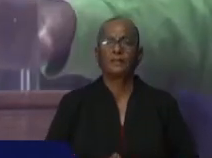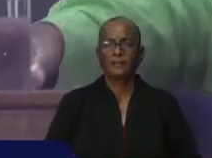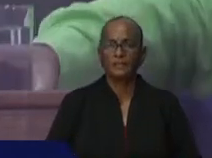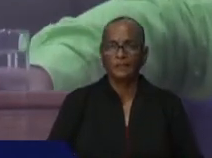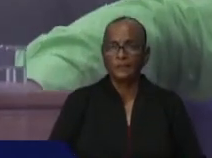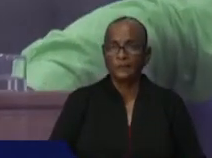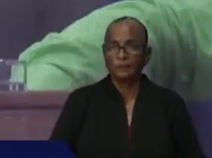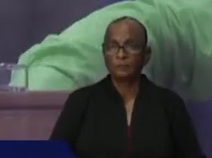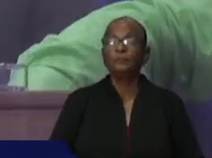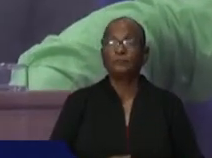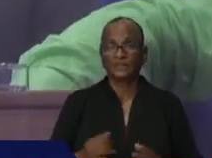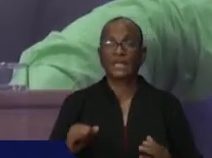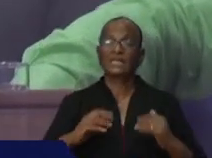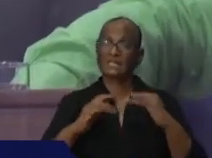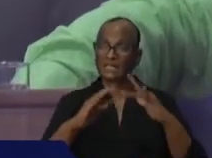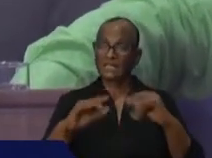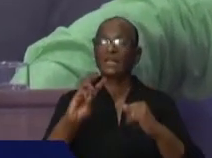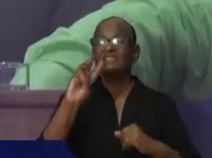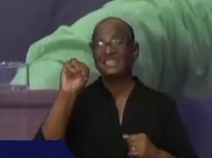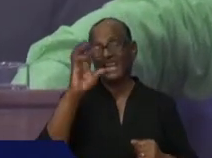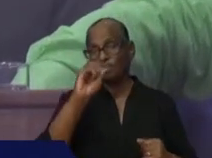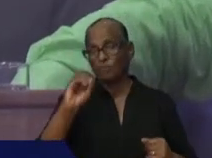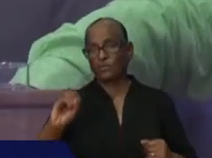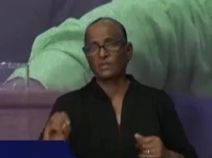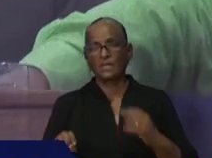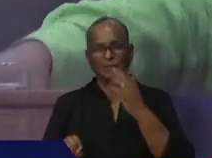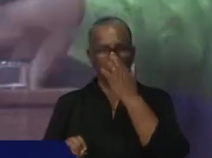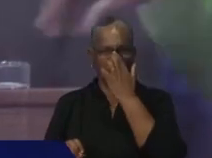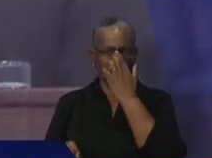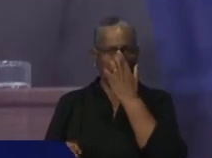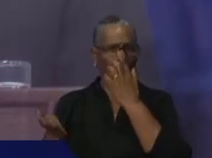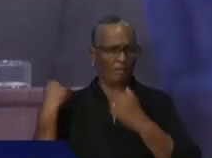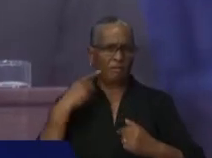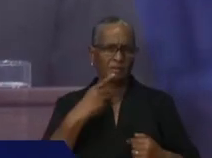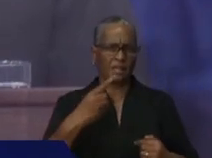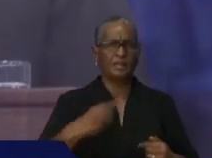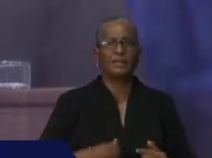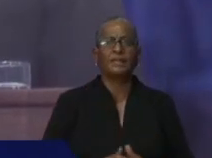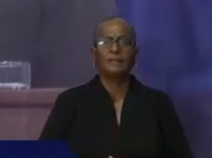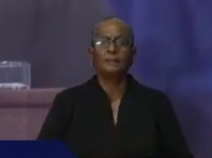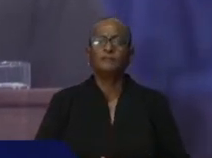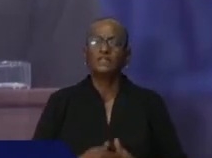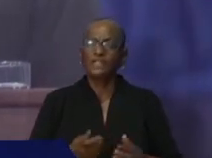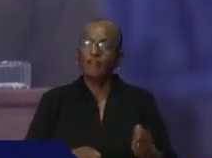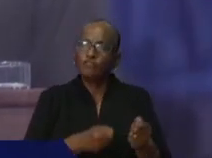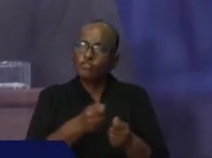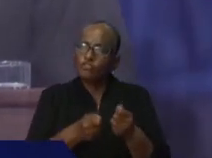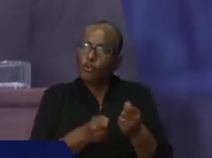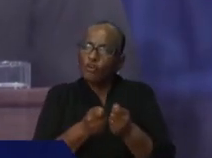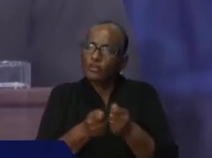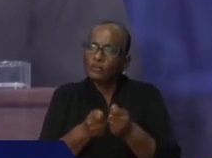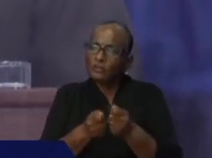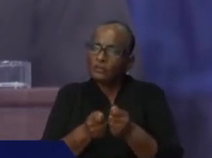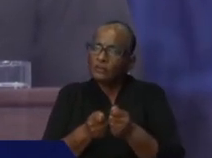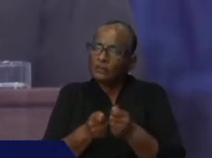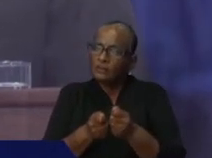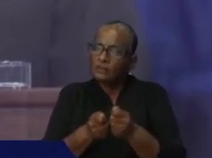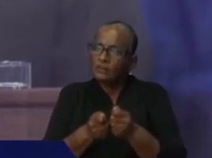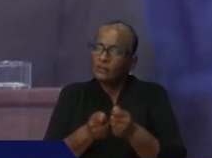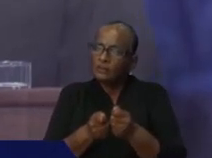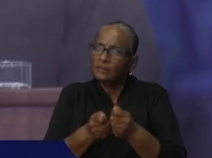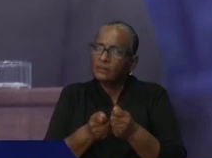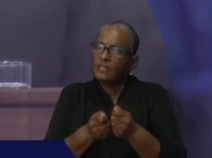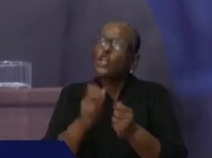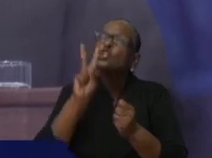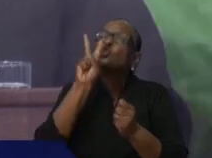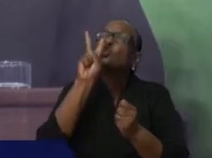De retentieregeling van 30%, wat ik eerder genoemd heb, zal zorg dragen dat